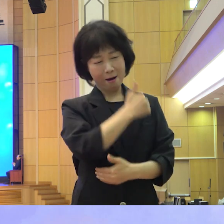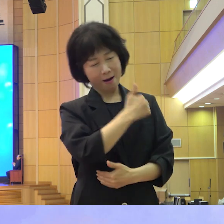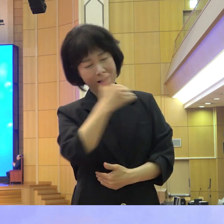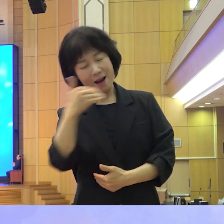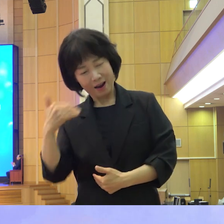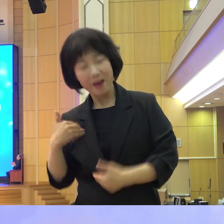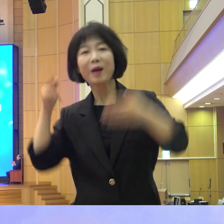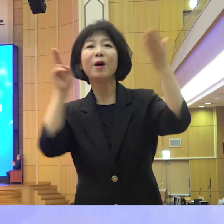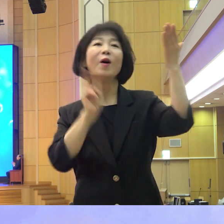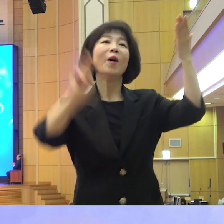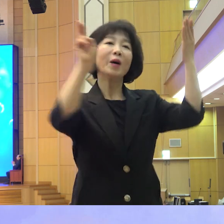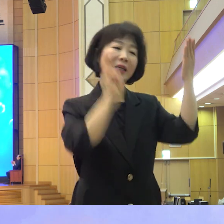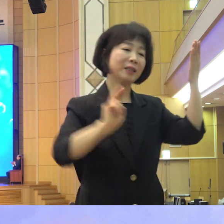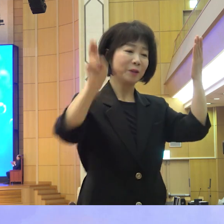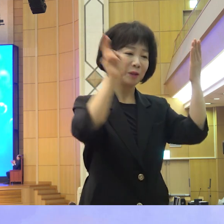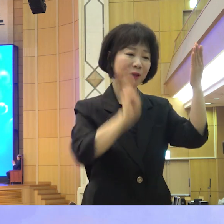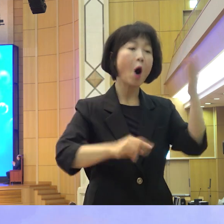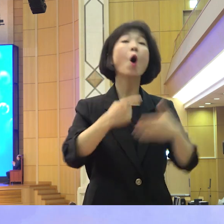가득 찬양해요.